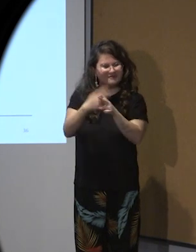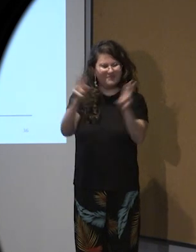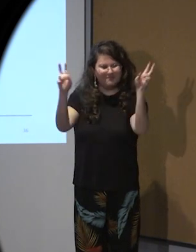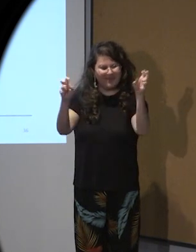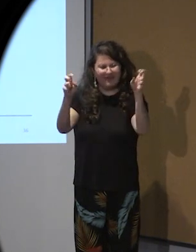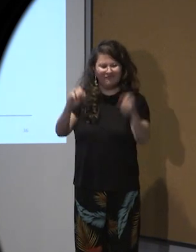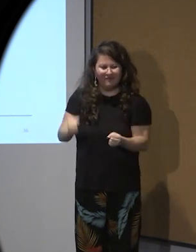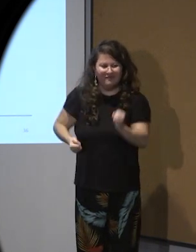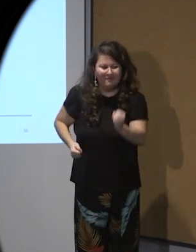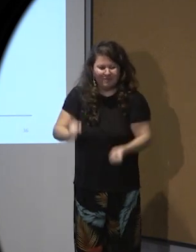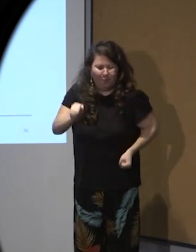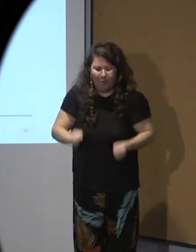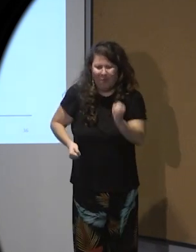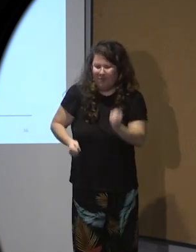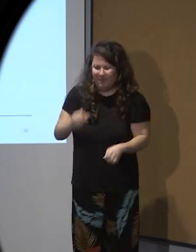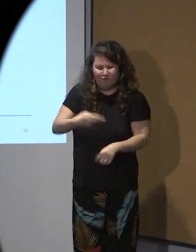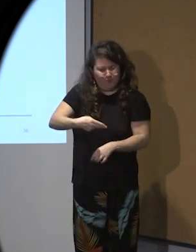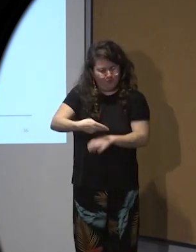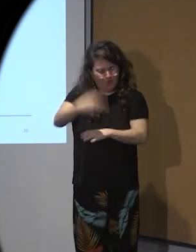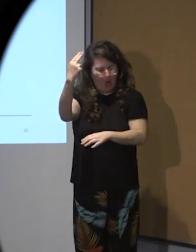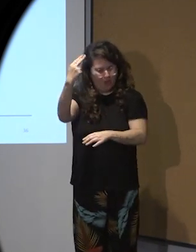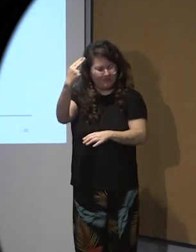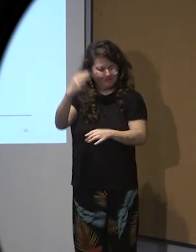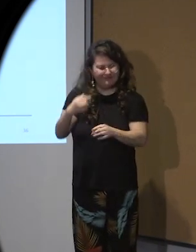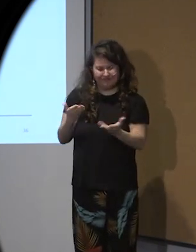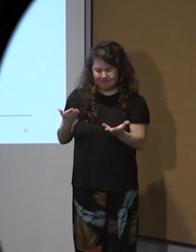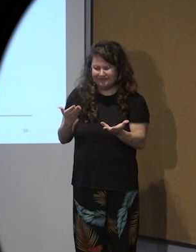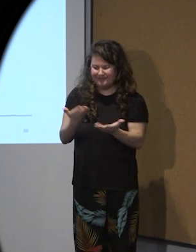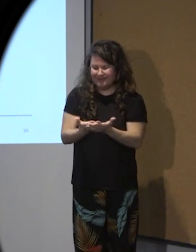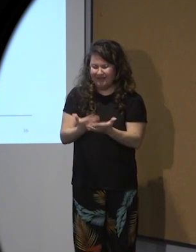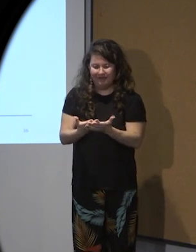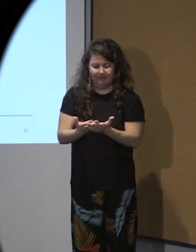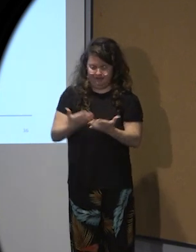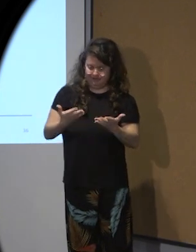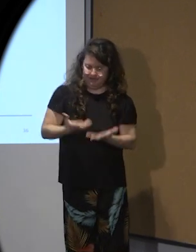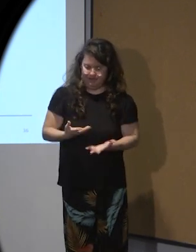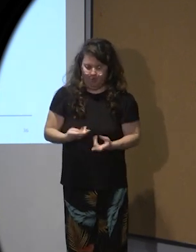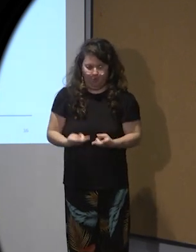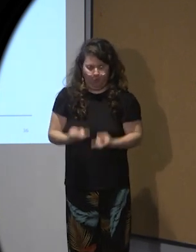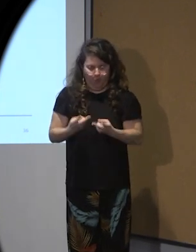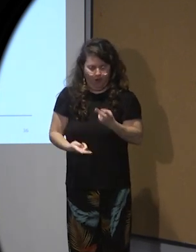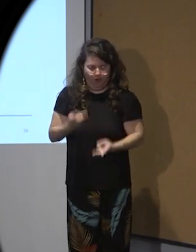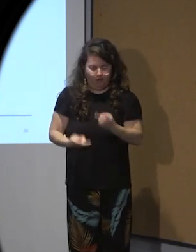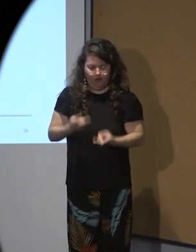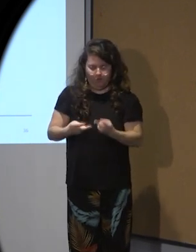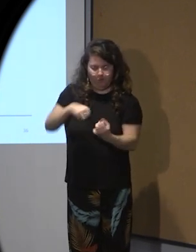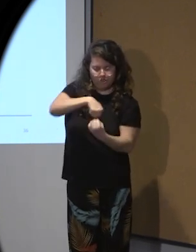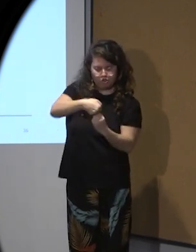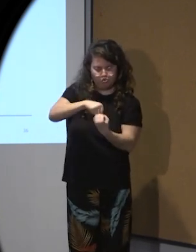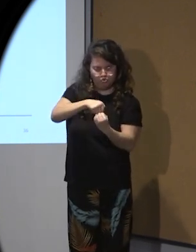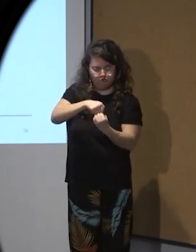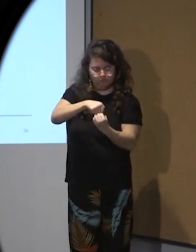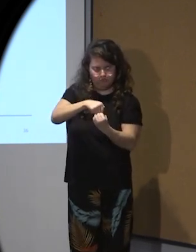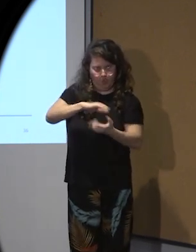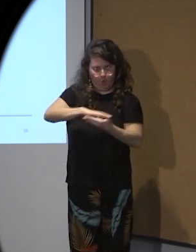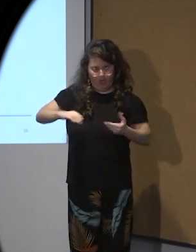va permettre de décharger le poids sur les genoux de 30%. Donc voilà, donc